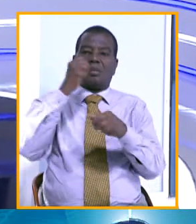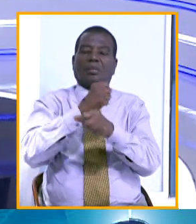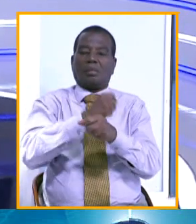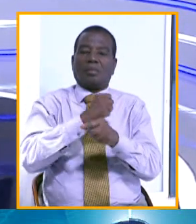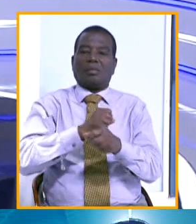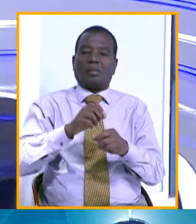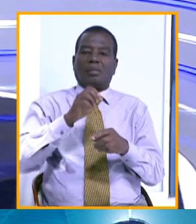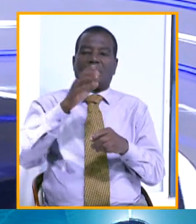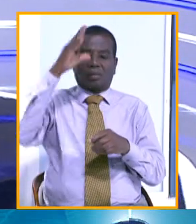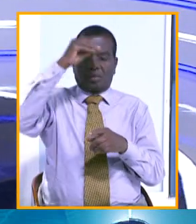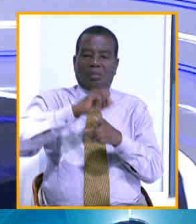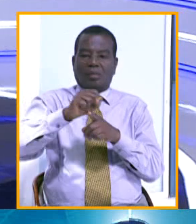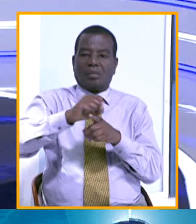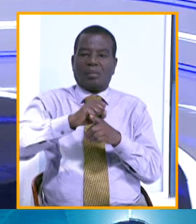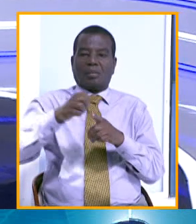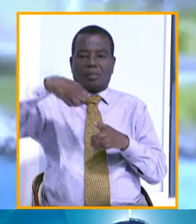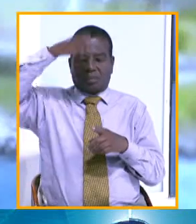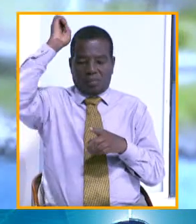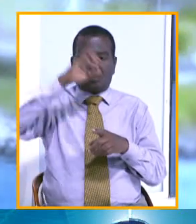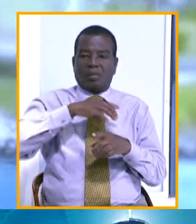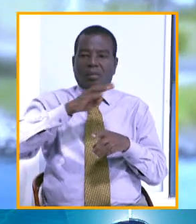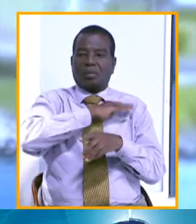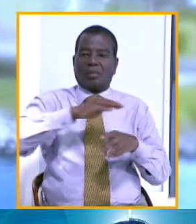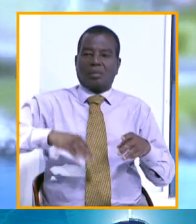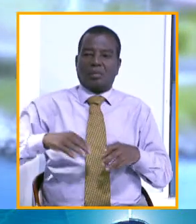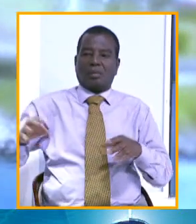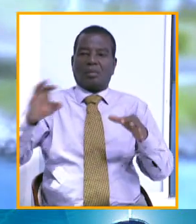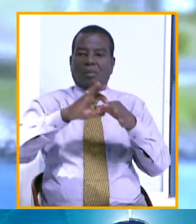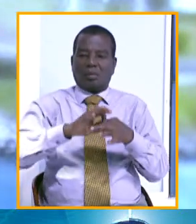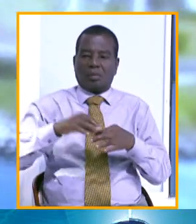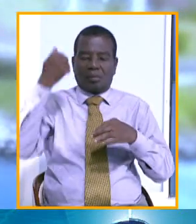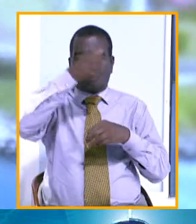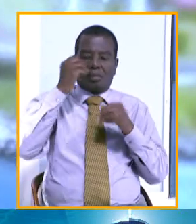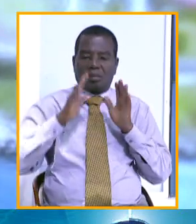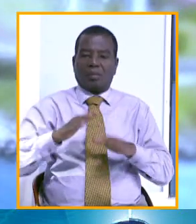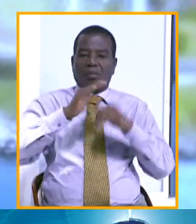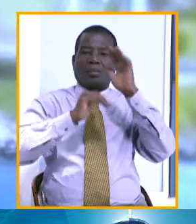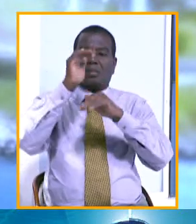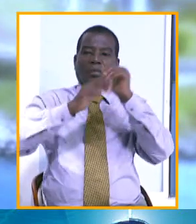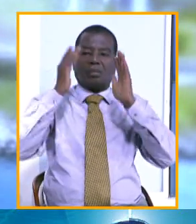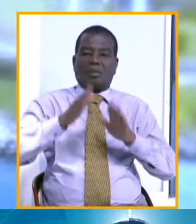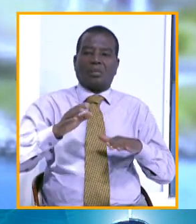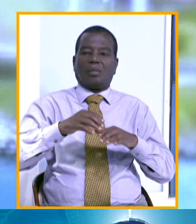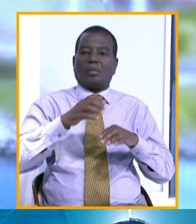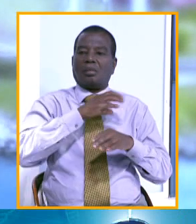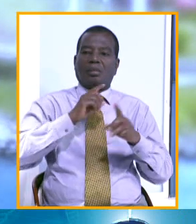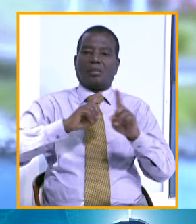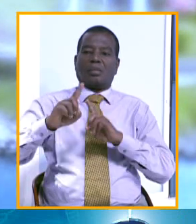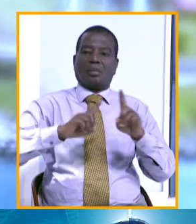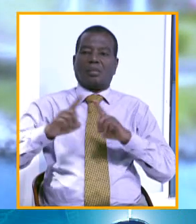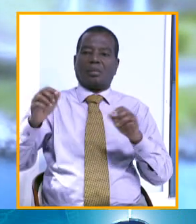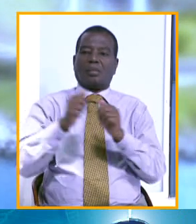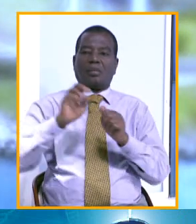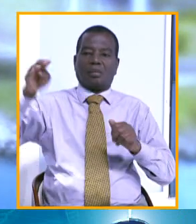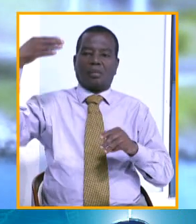hommes d'affaires égyptiens sont membres de la Fédération africaine des bâtisseurs et entrepreneurs. Ils ont échangé avec